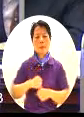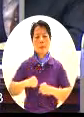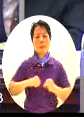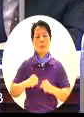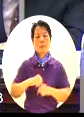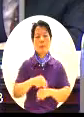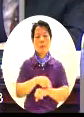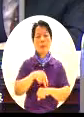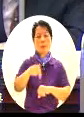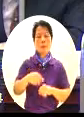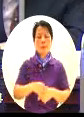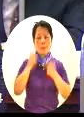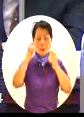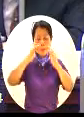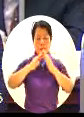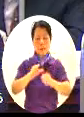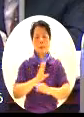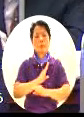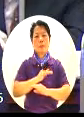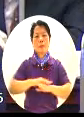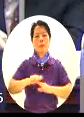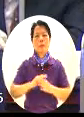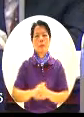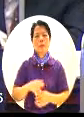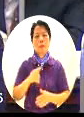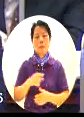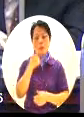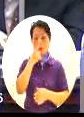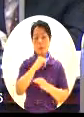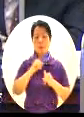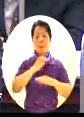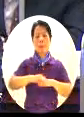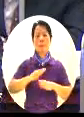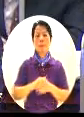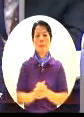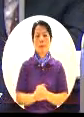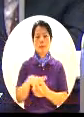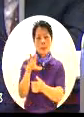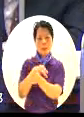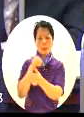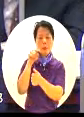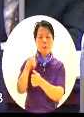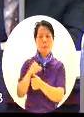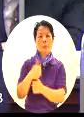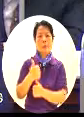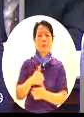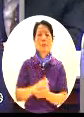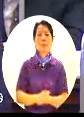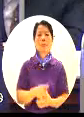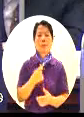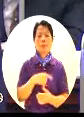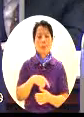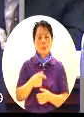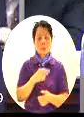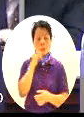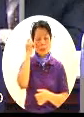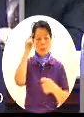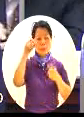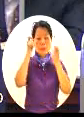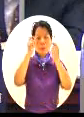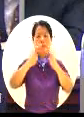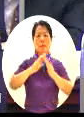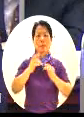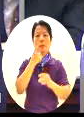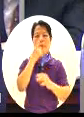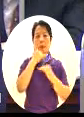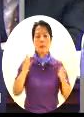当然高雄市我们必须作为我们最好的借鉴。那我觉得高雄市我